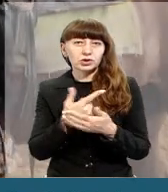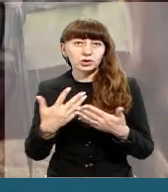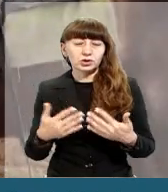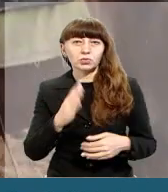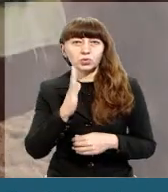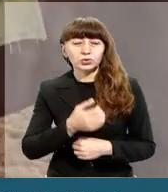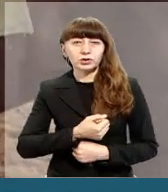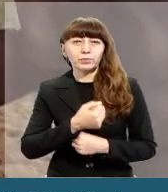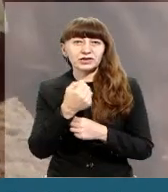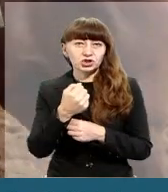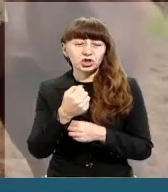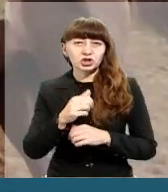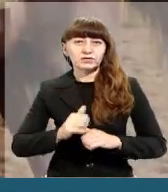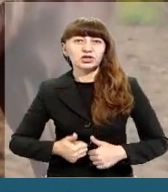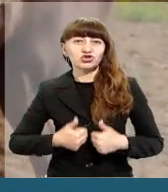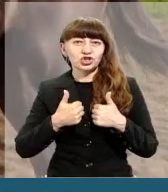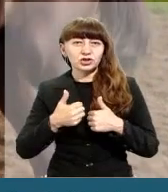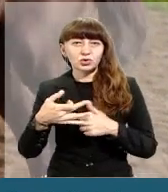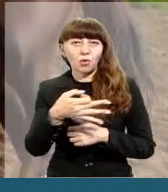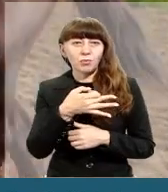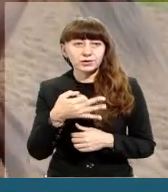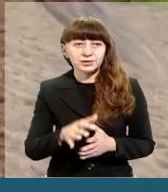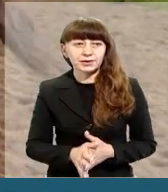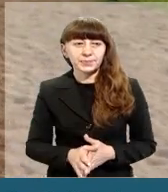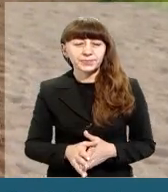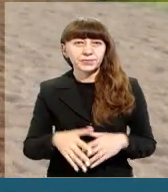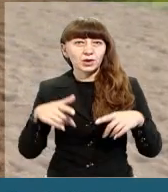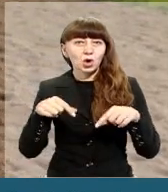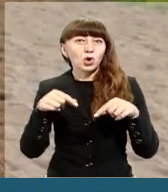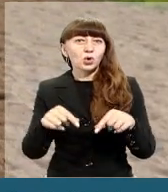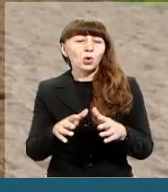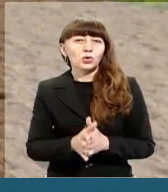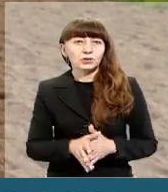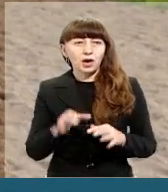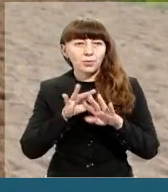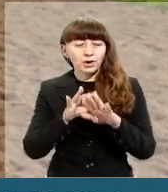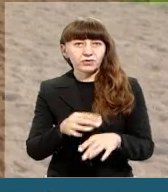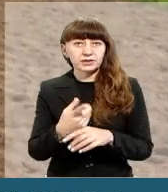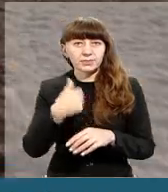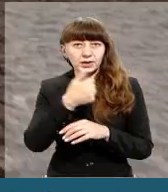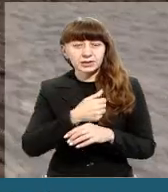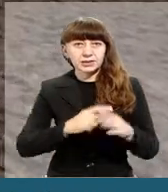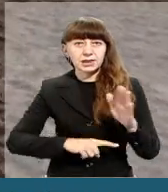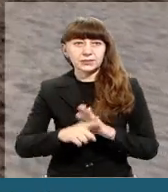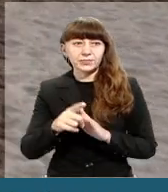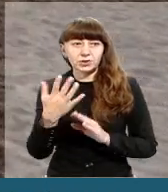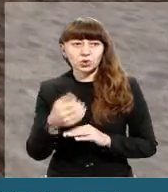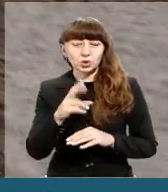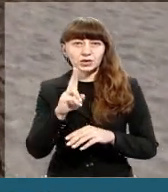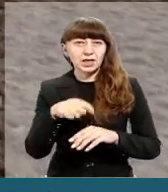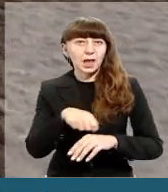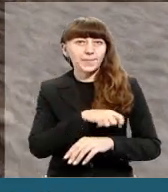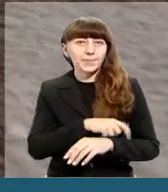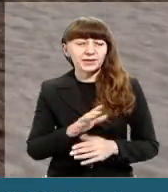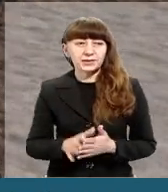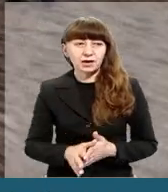аларына сеніміміз мол. Биылғы ұйымдастырылып отырған жарыс 500 шақырымды құрап отыр. Тұлпарлар солтүстік